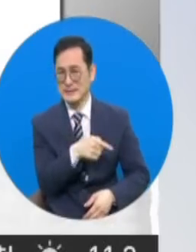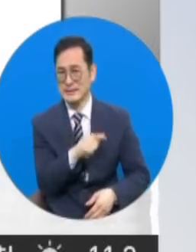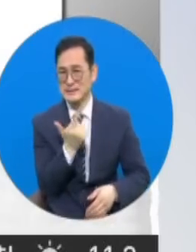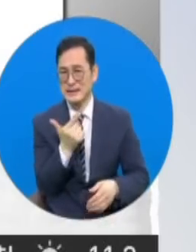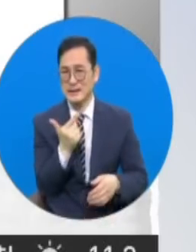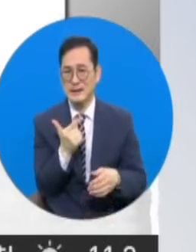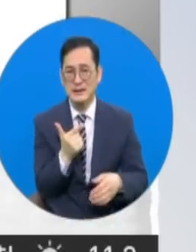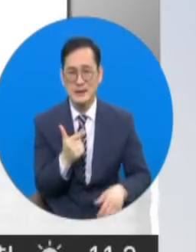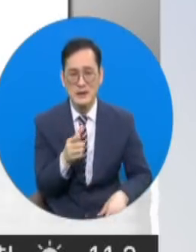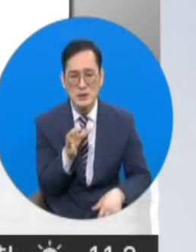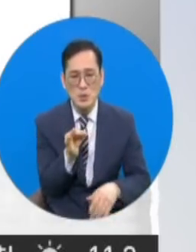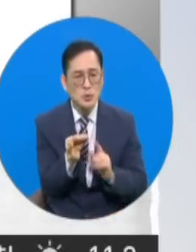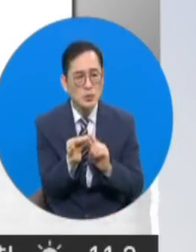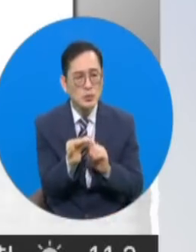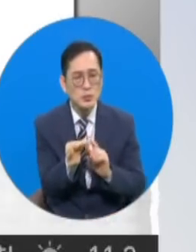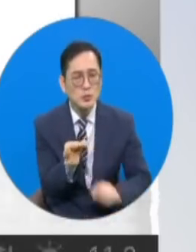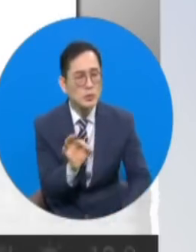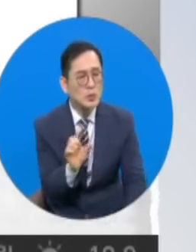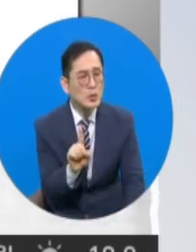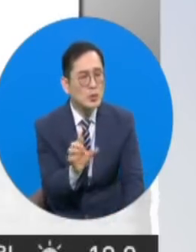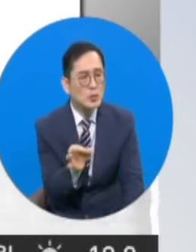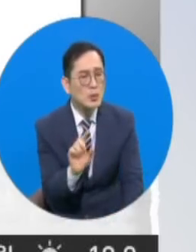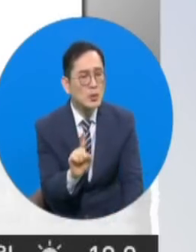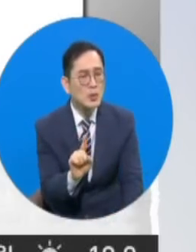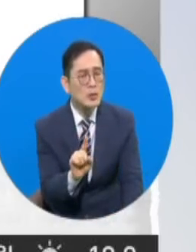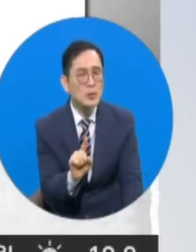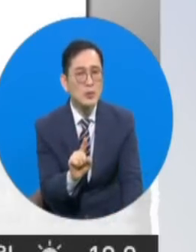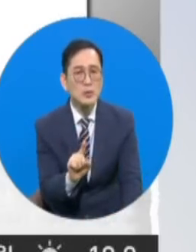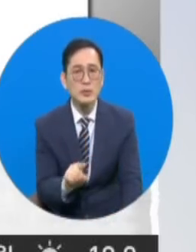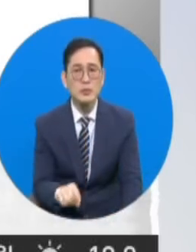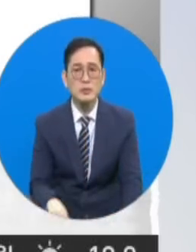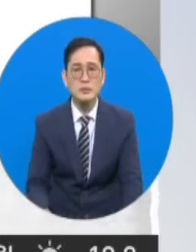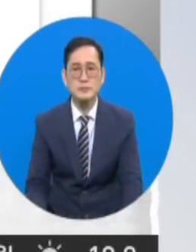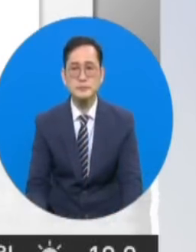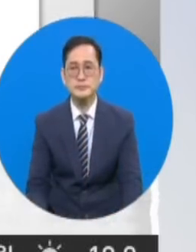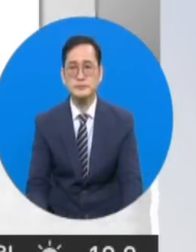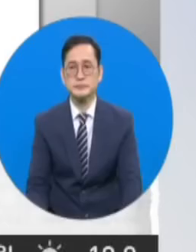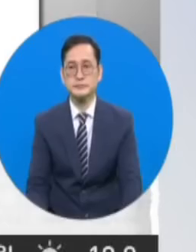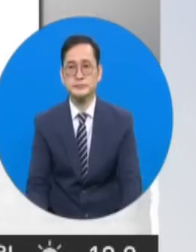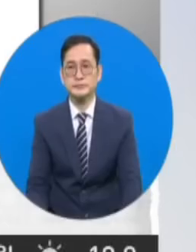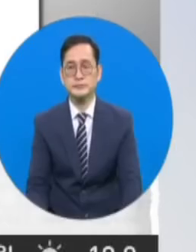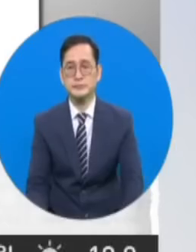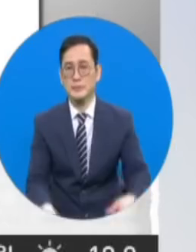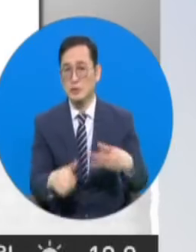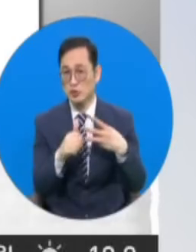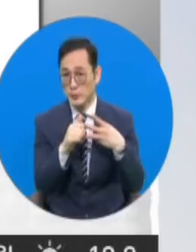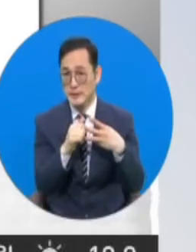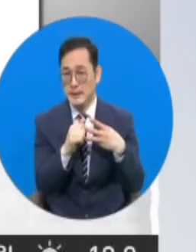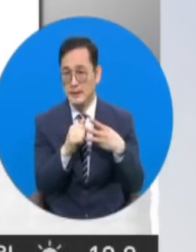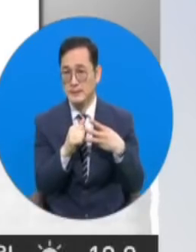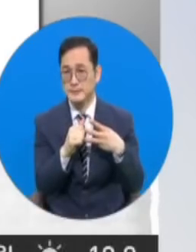그건 어디서 나왔는지에 대해서 확인해 줘야 되는 거고 그게 막 9억이 됐든 10억이 됐든 두 번째는